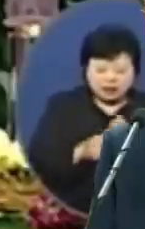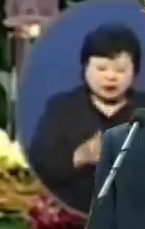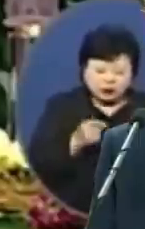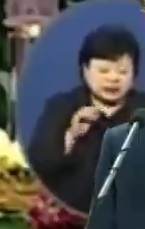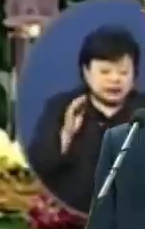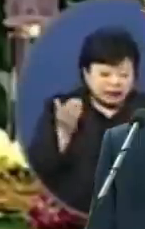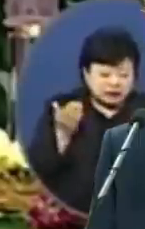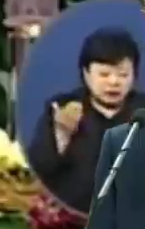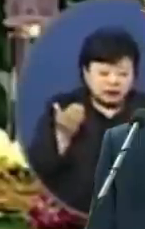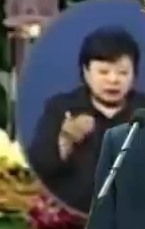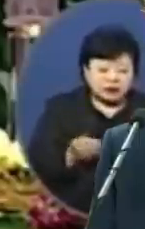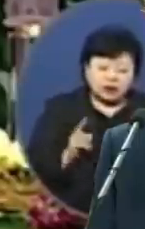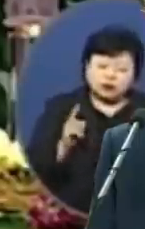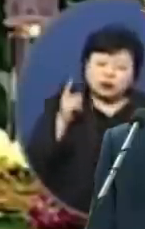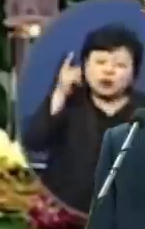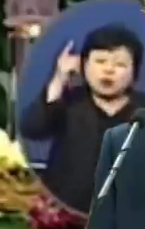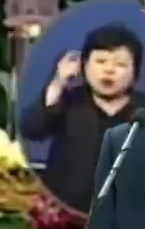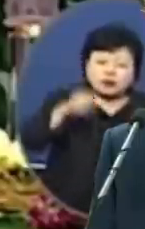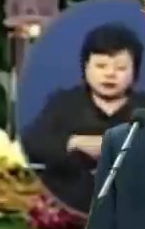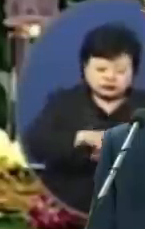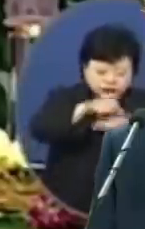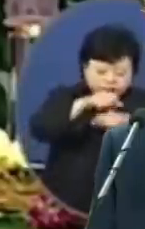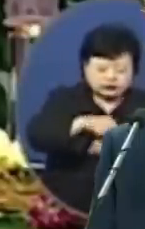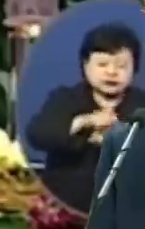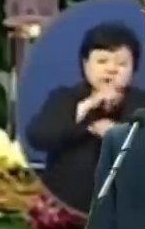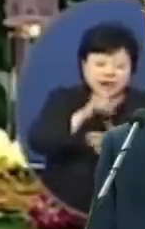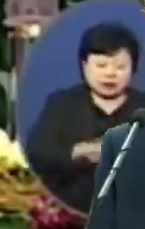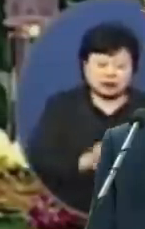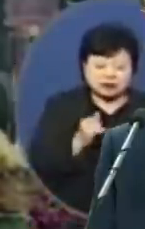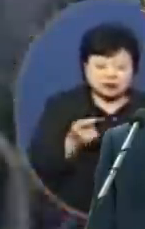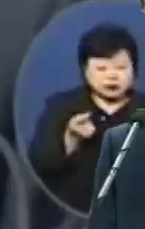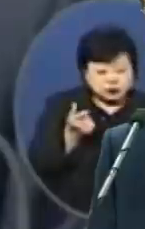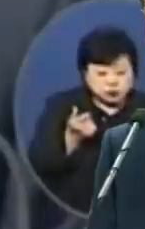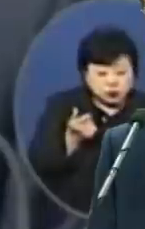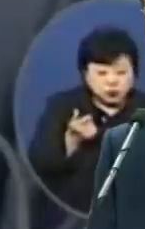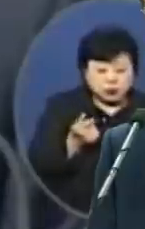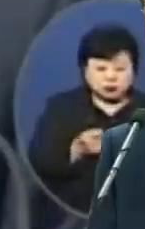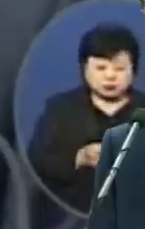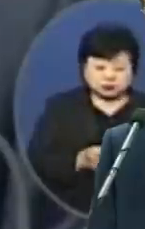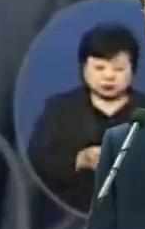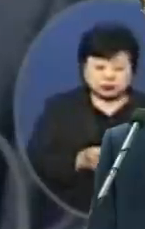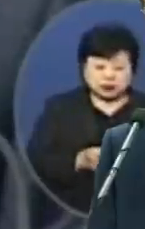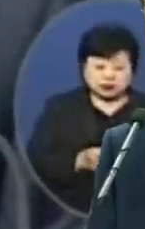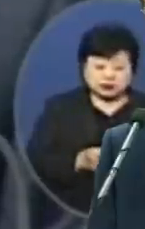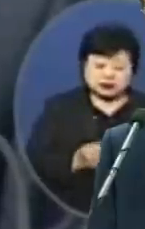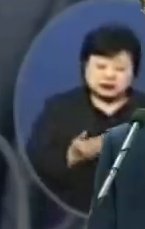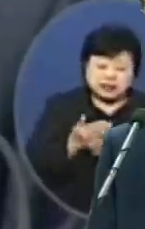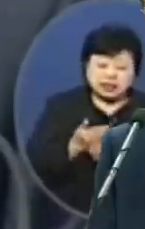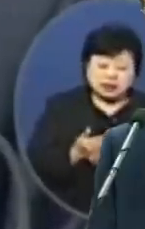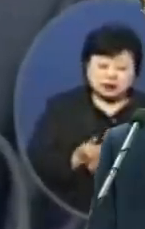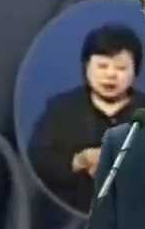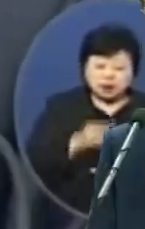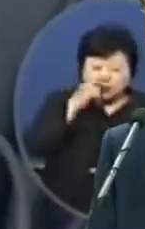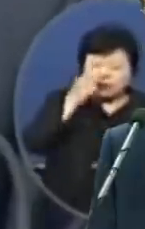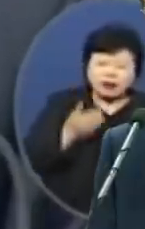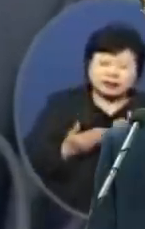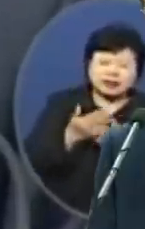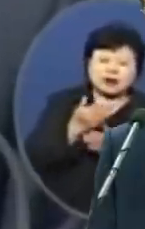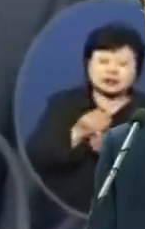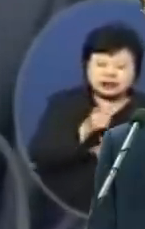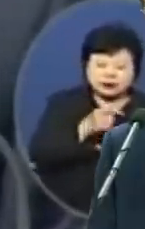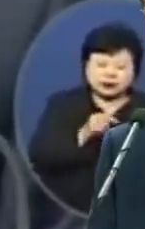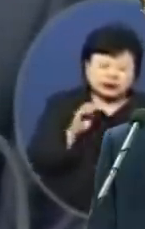동등되게 높이 대를 사천하겠습니다. 사람이 조금만 하면 인본주의가 되어서 하나님과 동등되기를 원하는